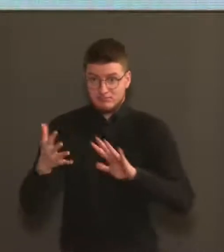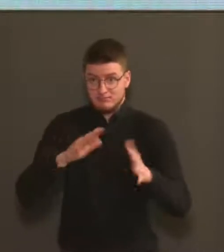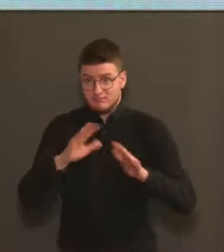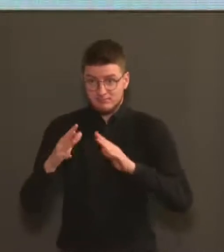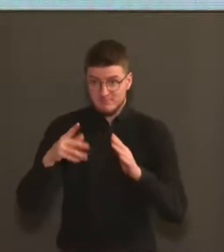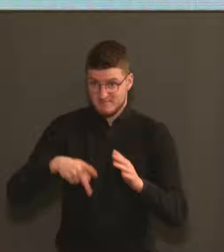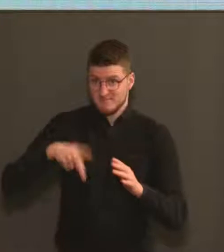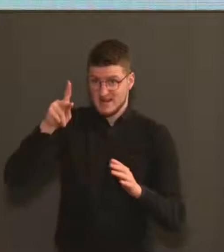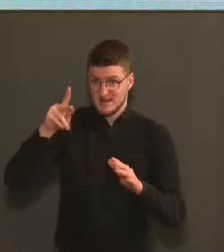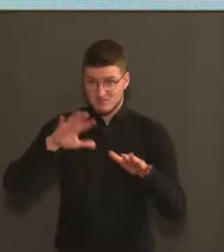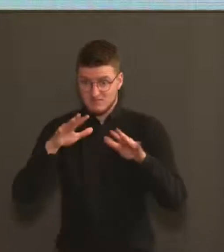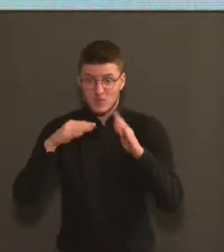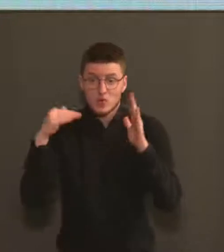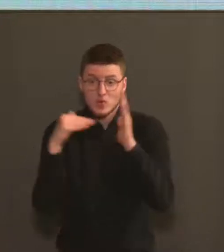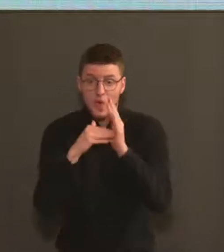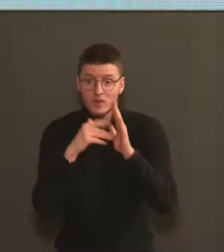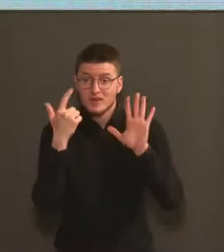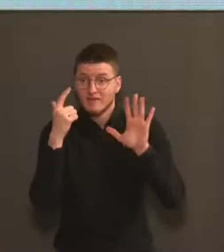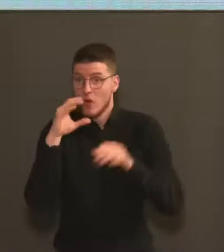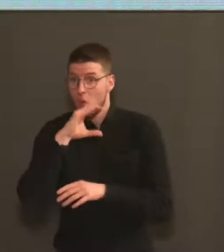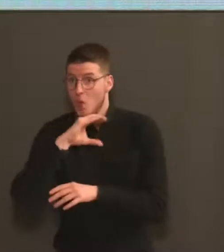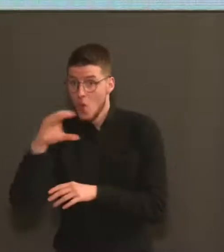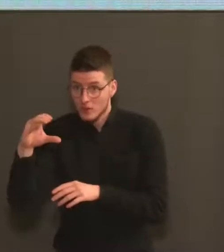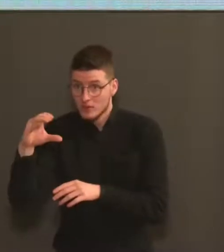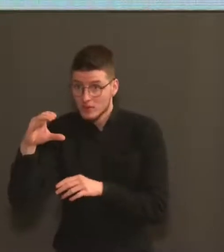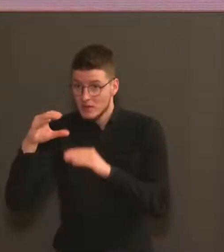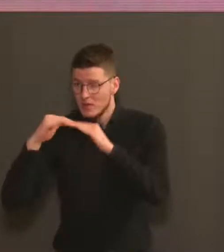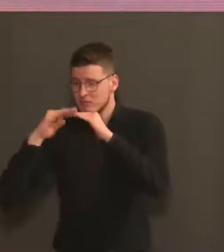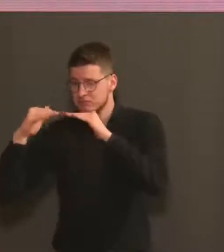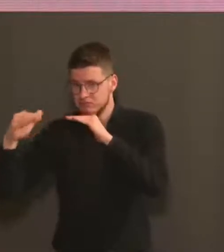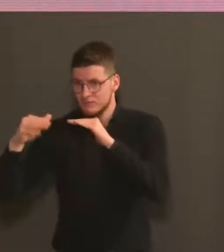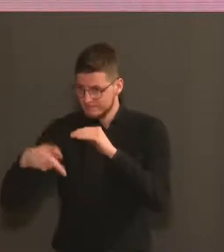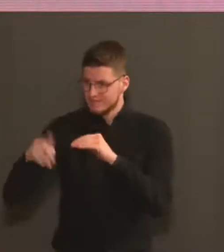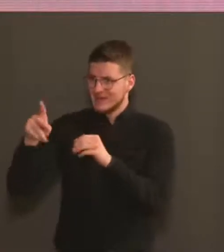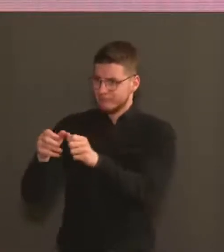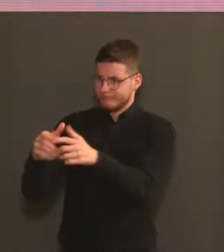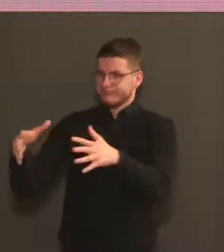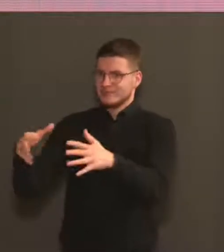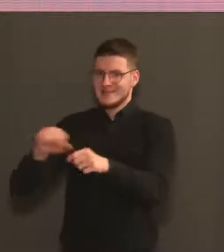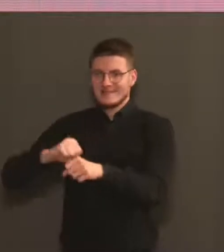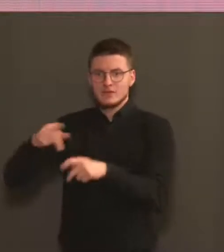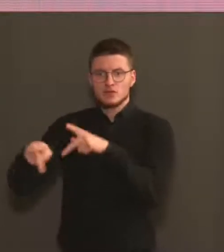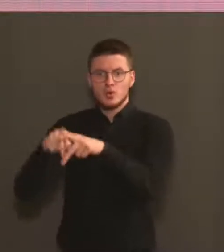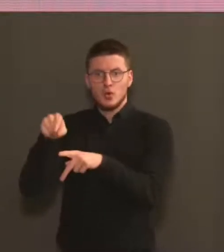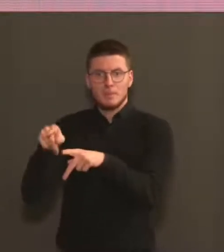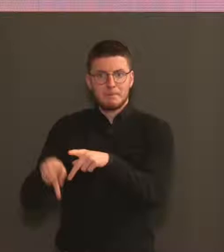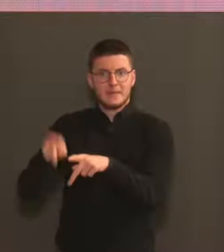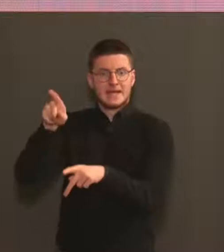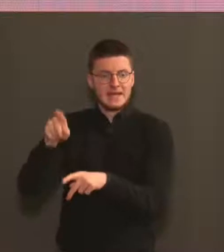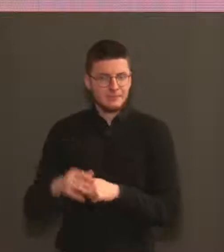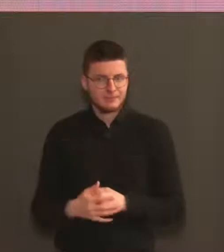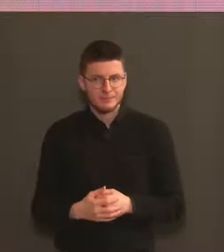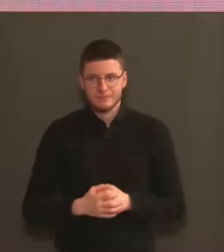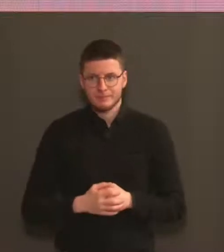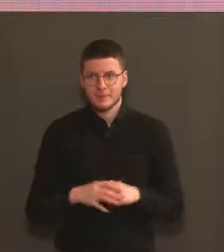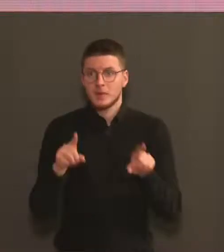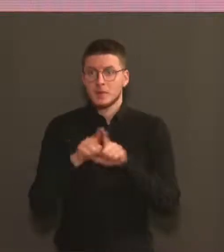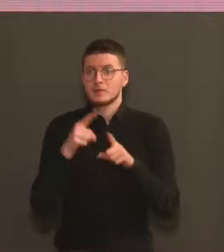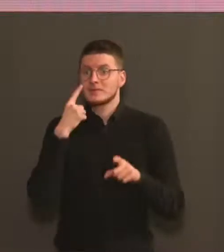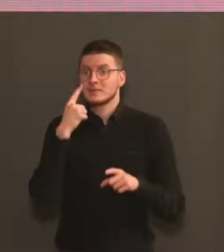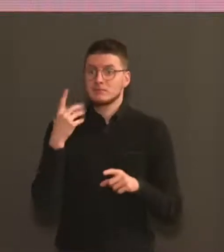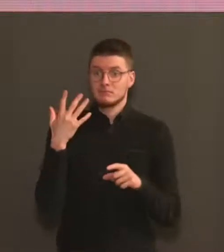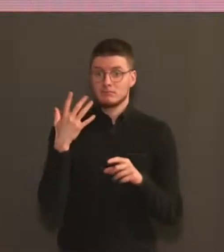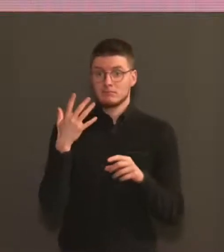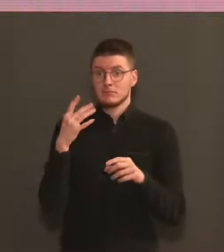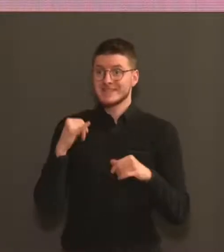niveau, rond de 1700. Ook wanneer je kijkt naar het totaal aantal ingenomen bedden in de